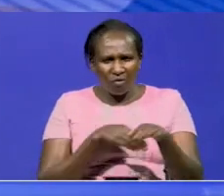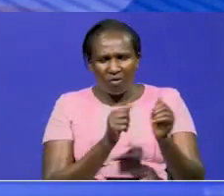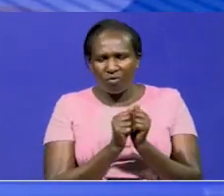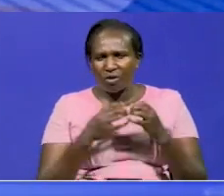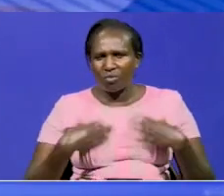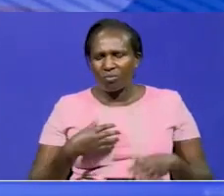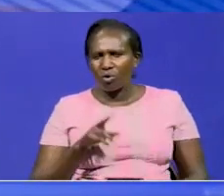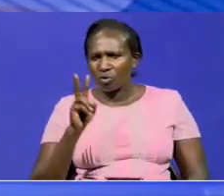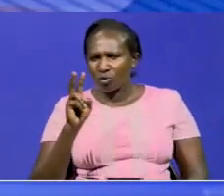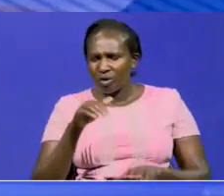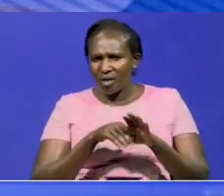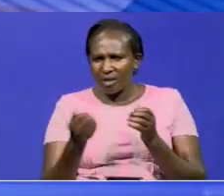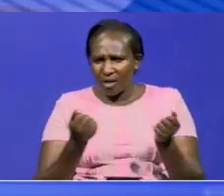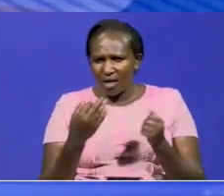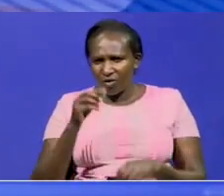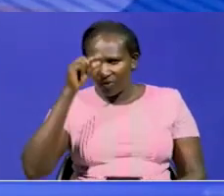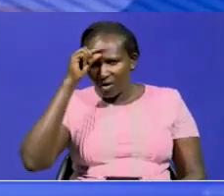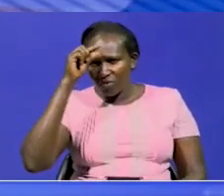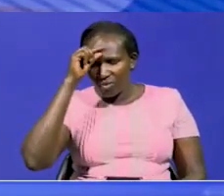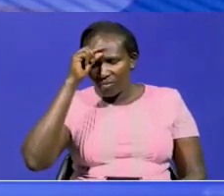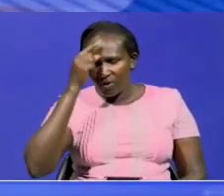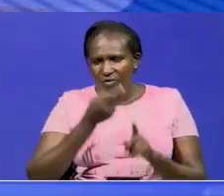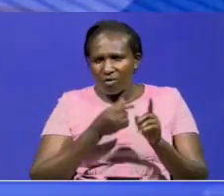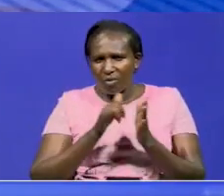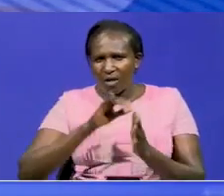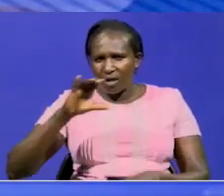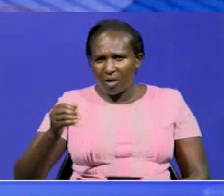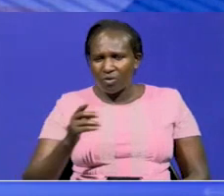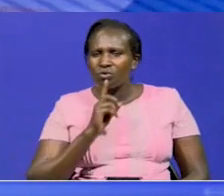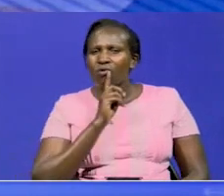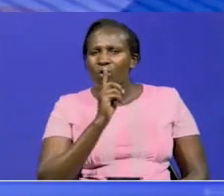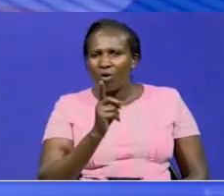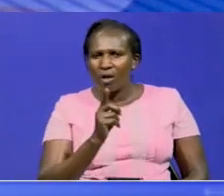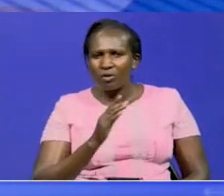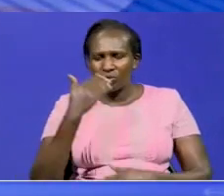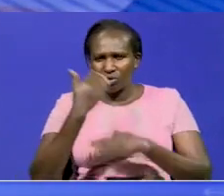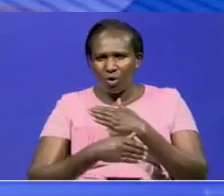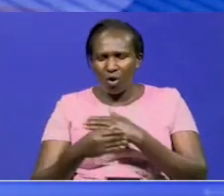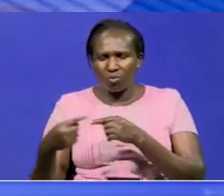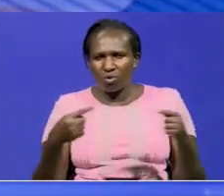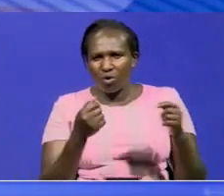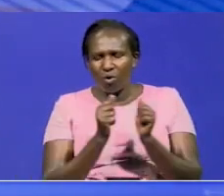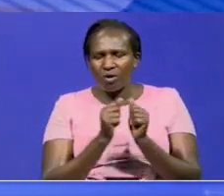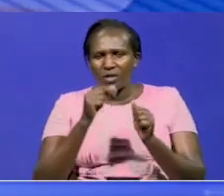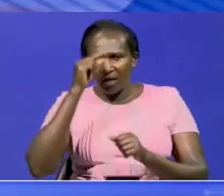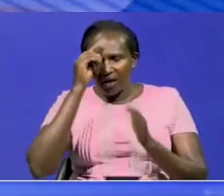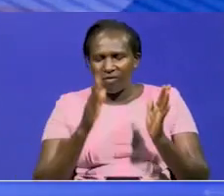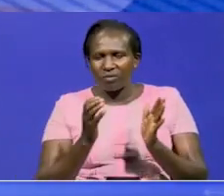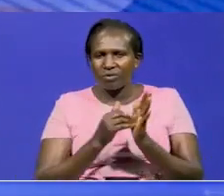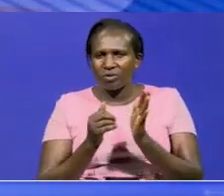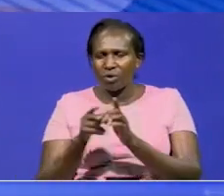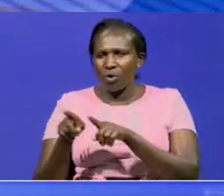wawili waliokuwa katika gari la serikali ya kaunti hiyo walomuamuru kuacha mzozo na Governor Alfred Mutua. Hata